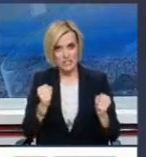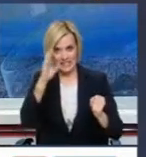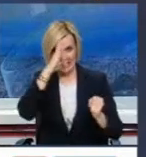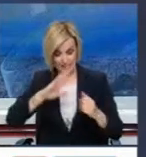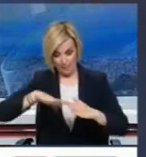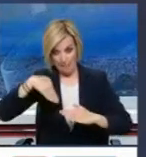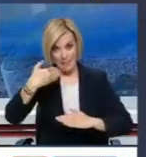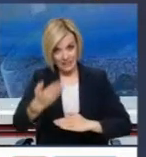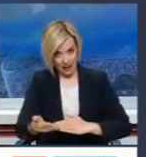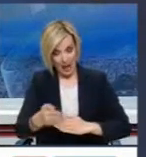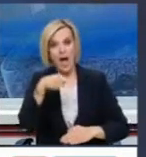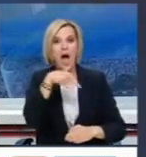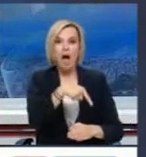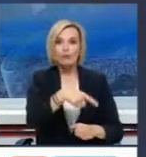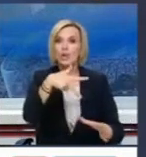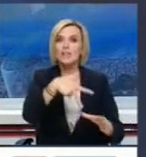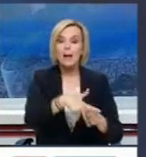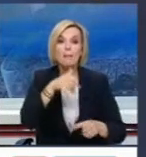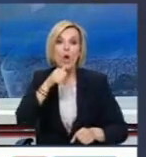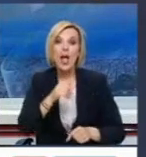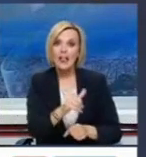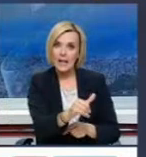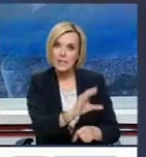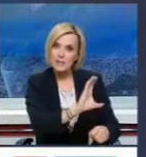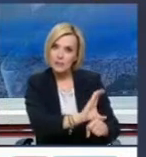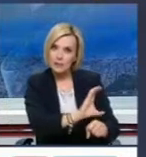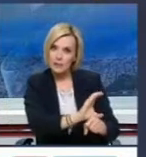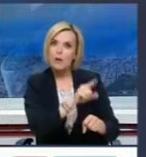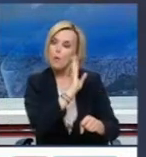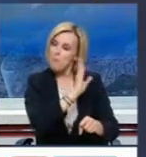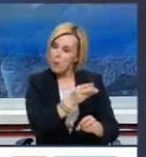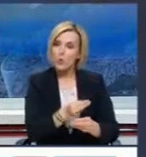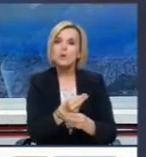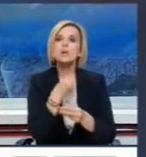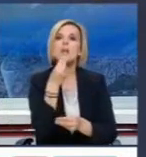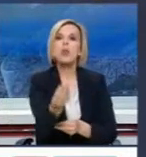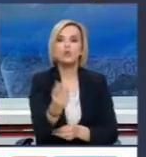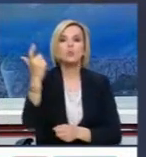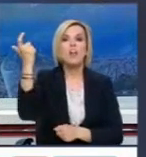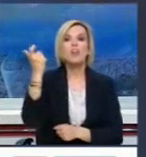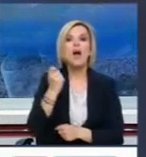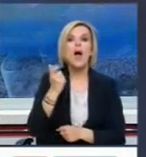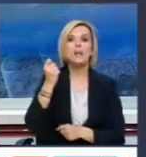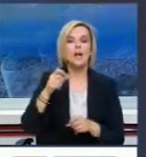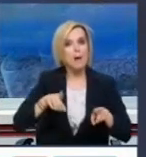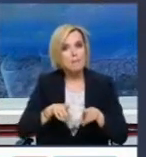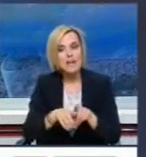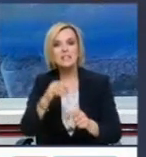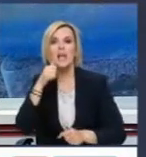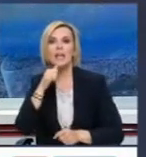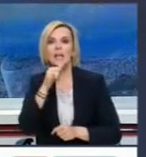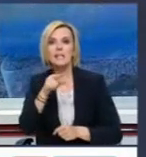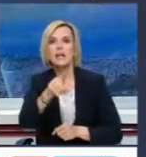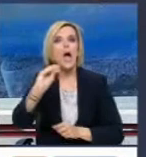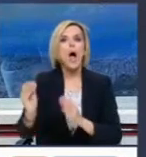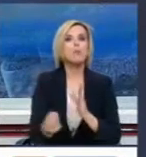για να μπορέσουν οι τράπεζες να δώσουν δάνεια με εγγύηση από χρήματα ευρωπαϊκά έως